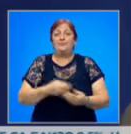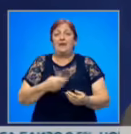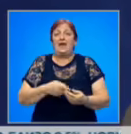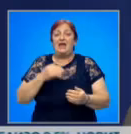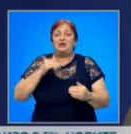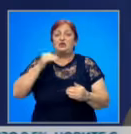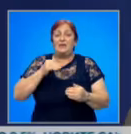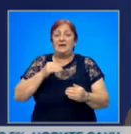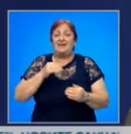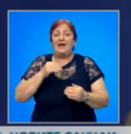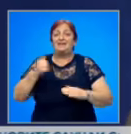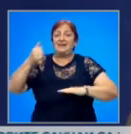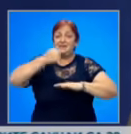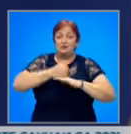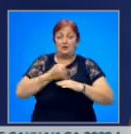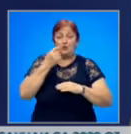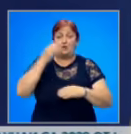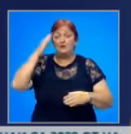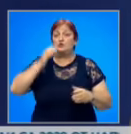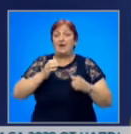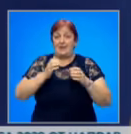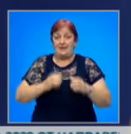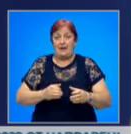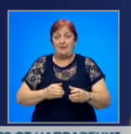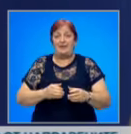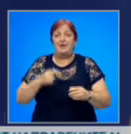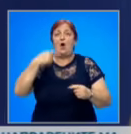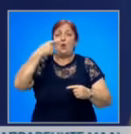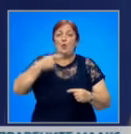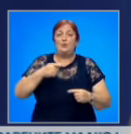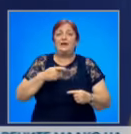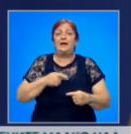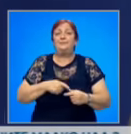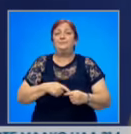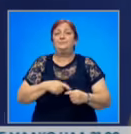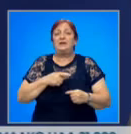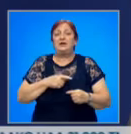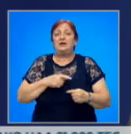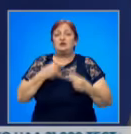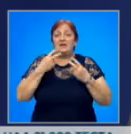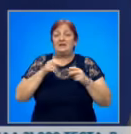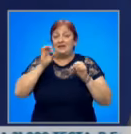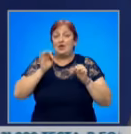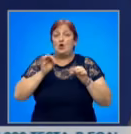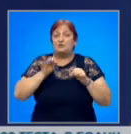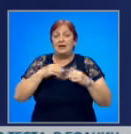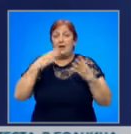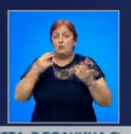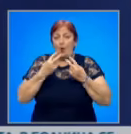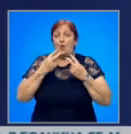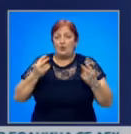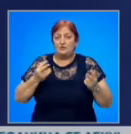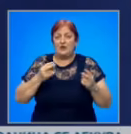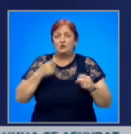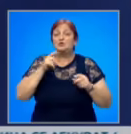и ще бъде назначаването на новия служебен кабинет. Утре ще сме, както до този момент, много прозрачни